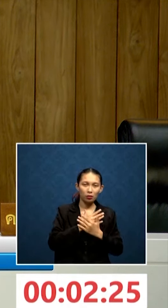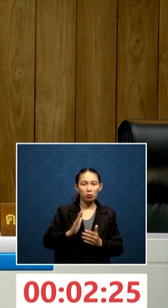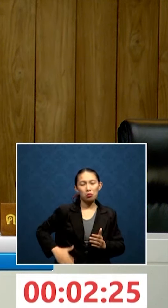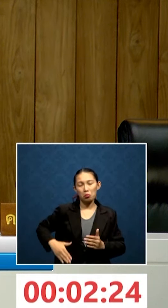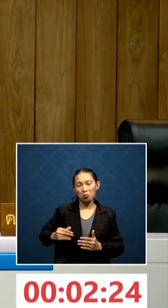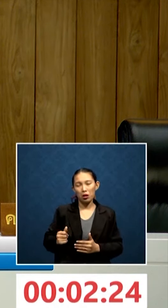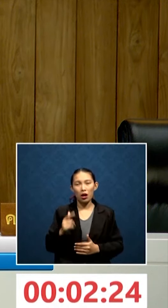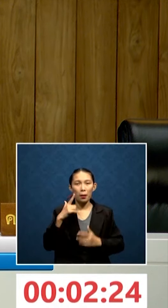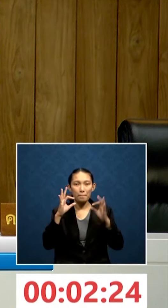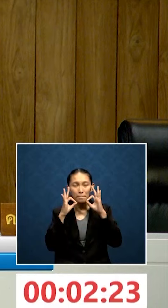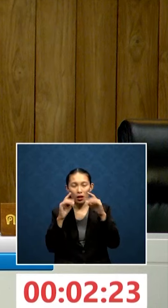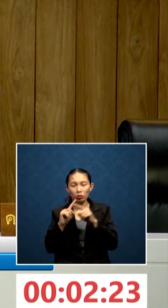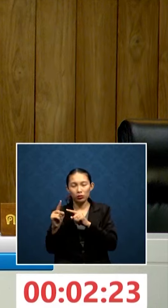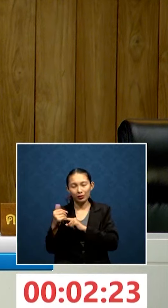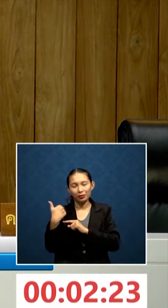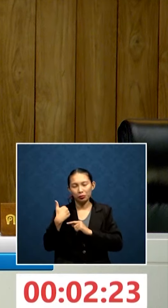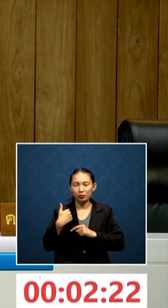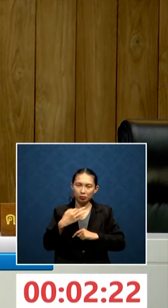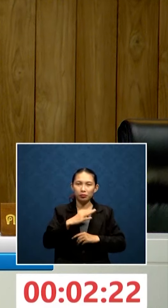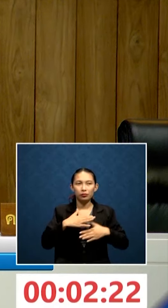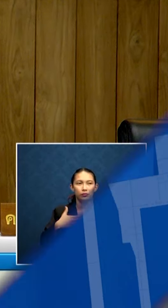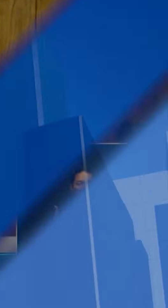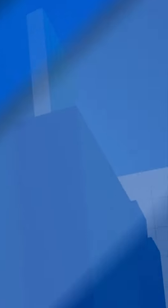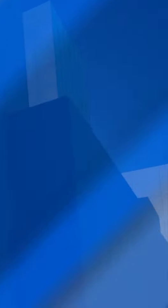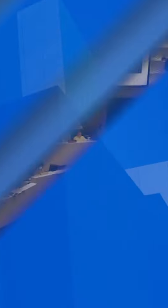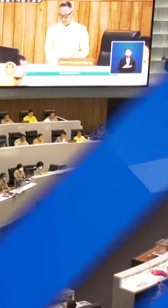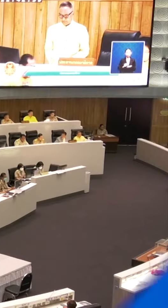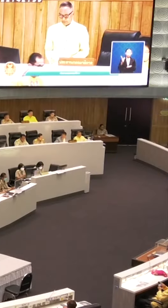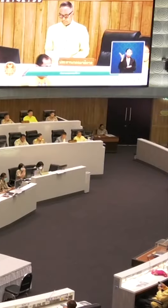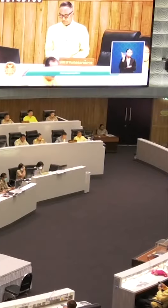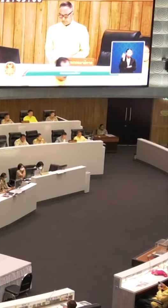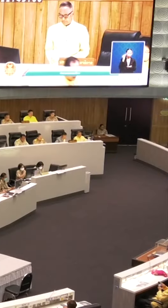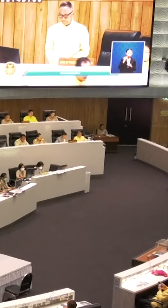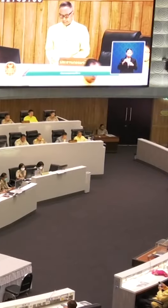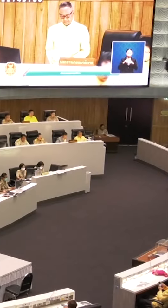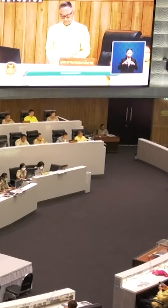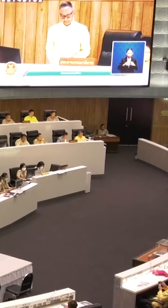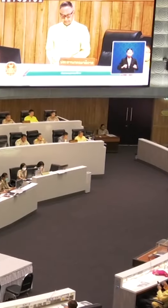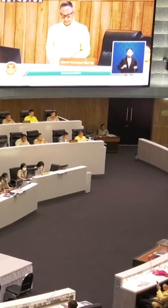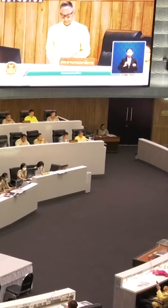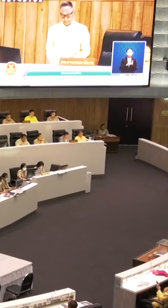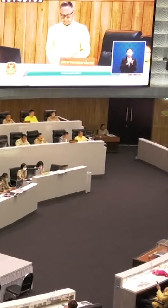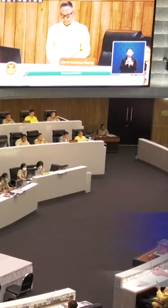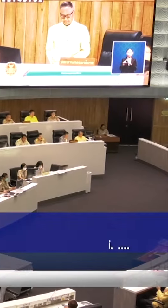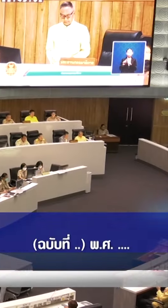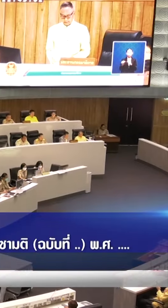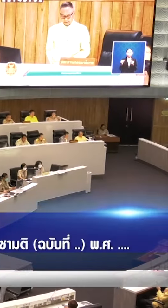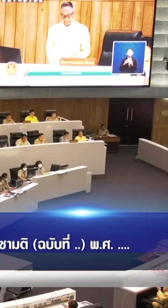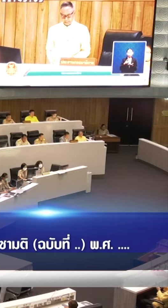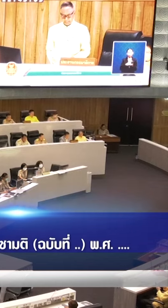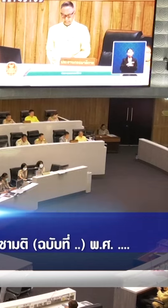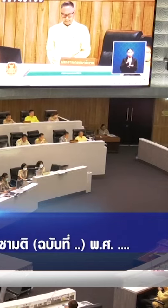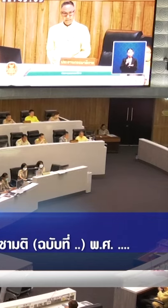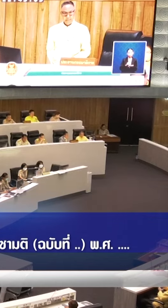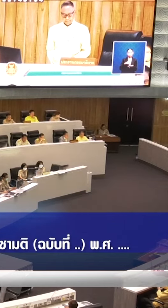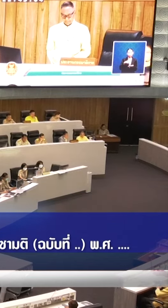นั้นจะได้มีความสบายใจครับขอบคุณครับ วุฒิสภาพิจารณาร่างพระราชบัญญัติว่าด้วยการ